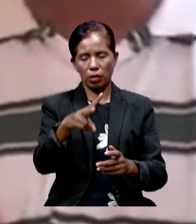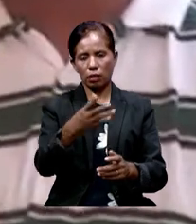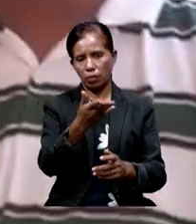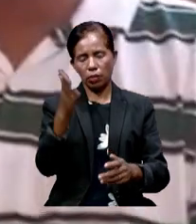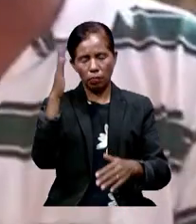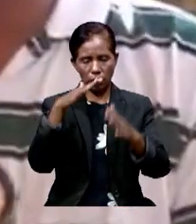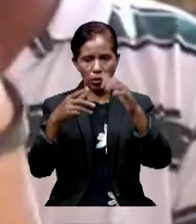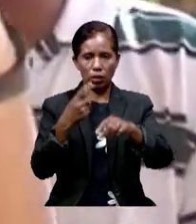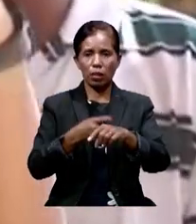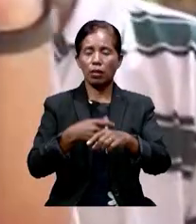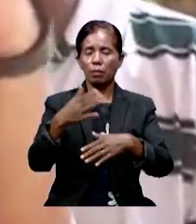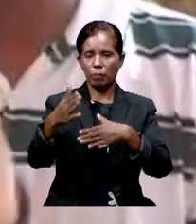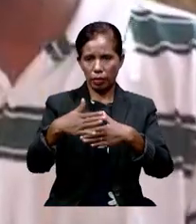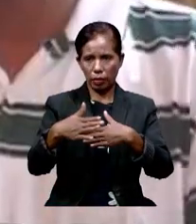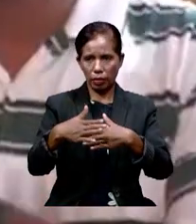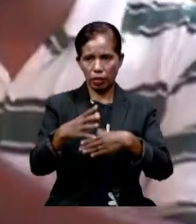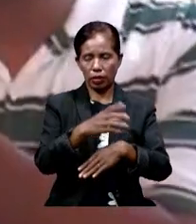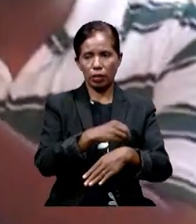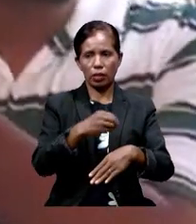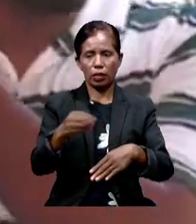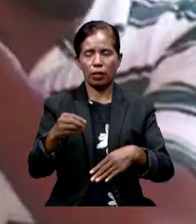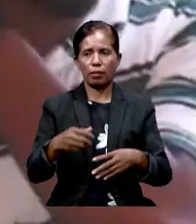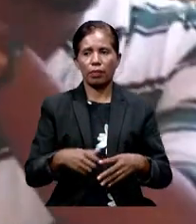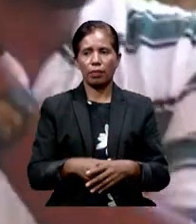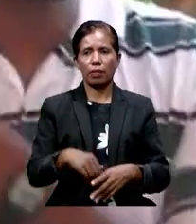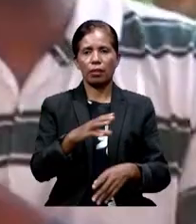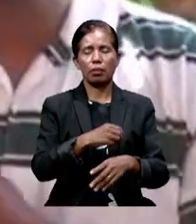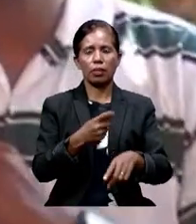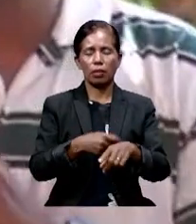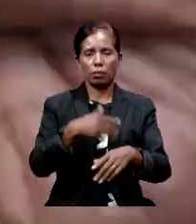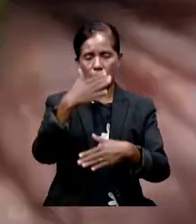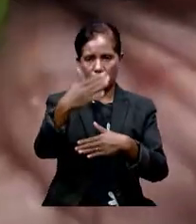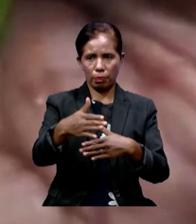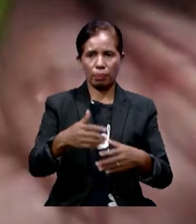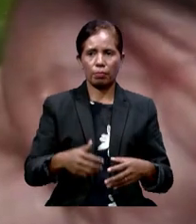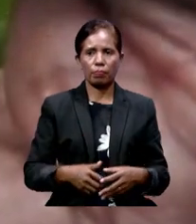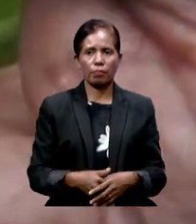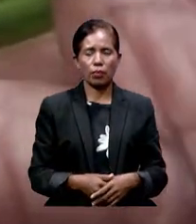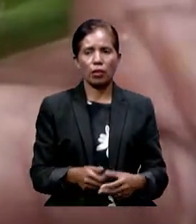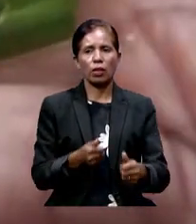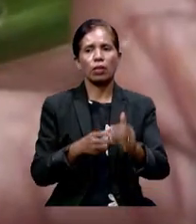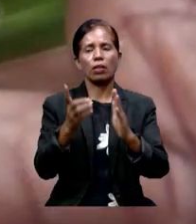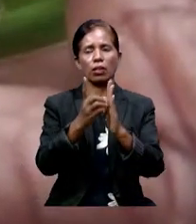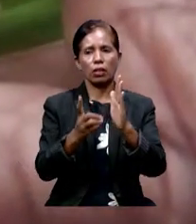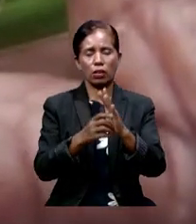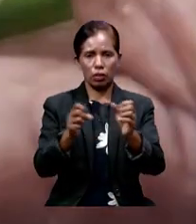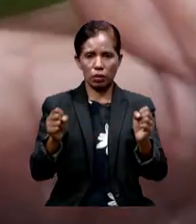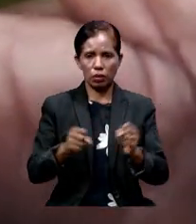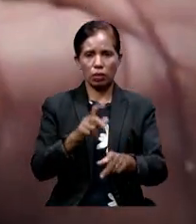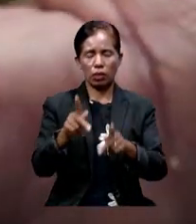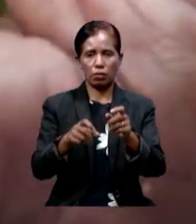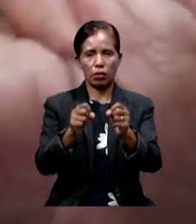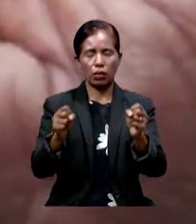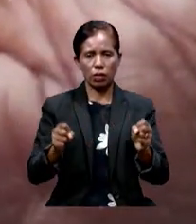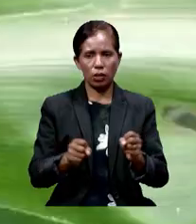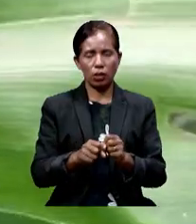ia tempo barak, tempo klaran, medium, pamos tempo naruk mai. Tuir dadu suku niam populasaun iha suku